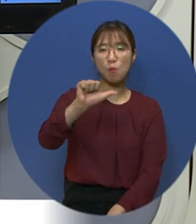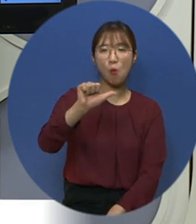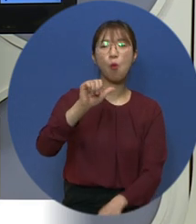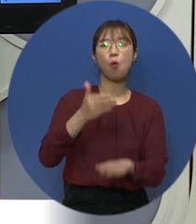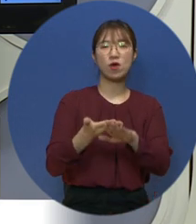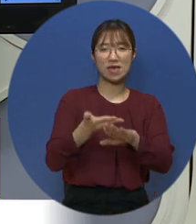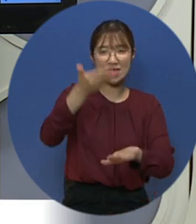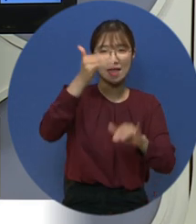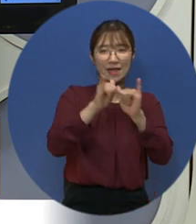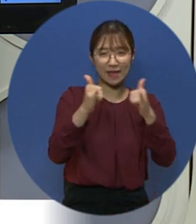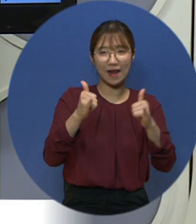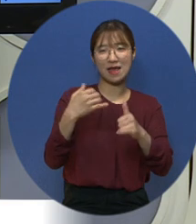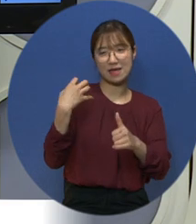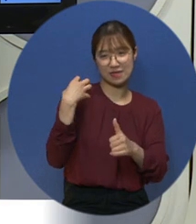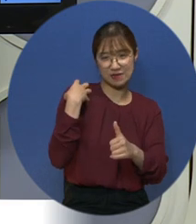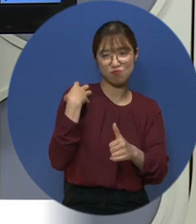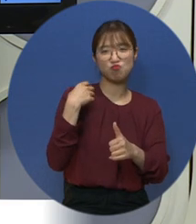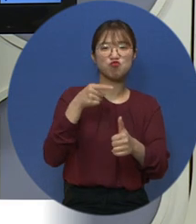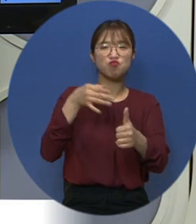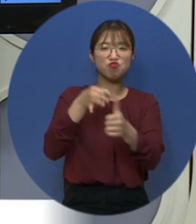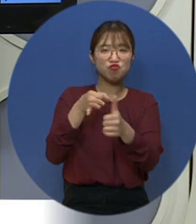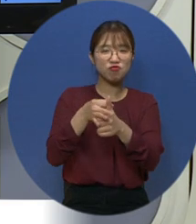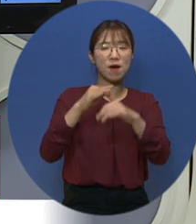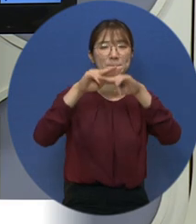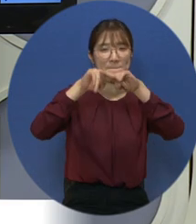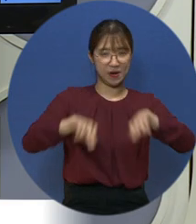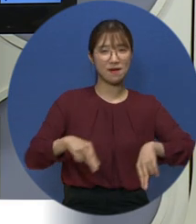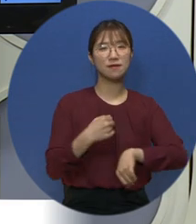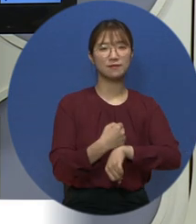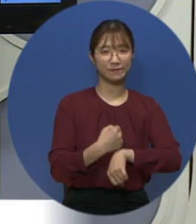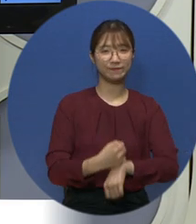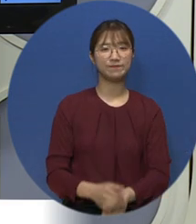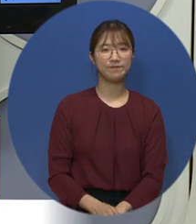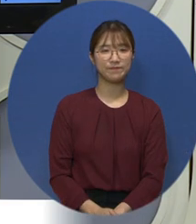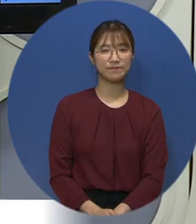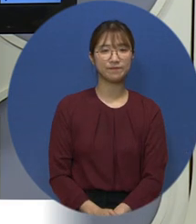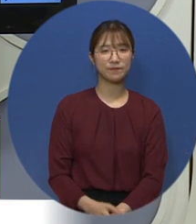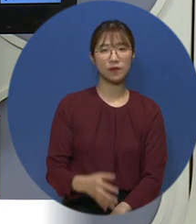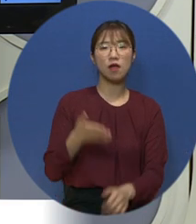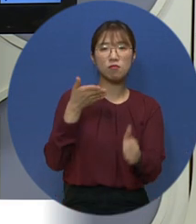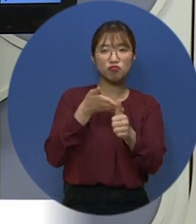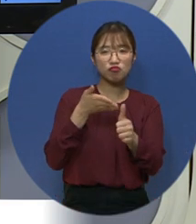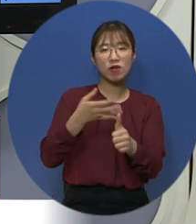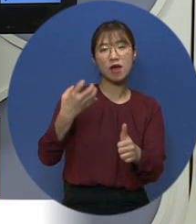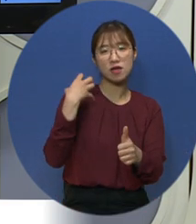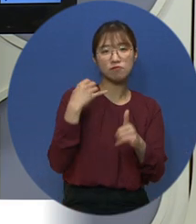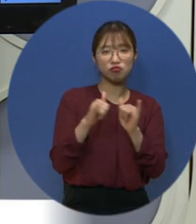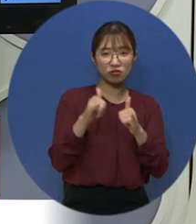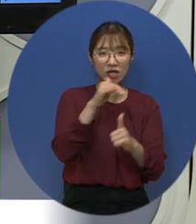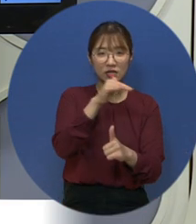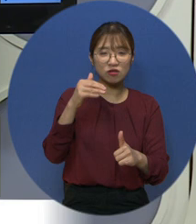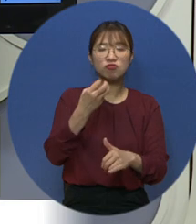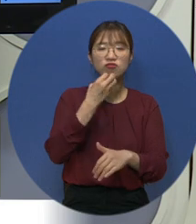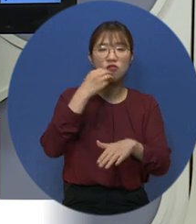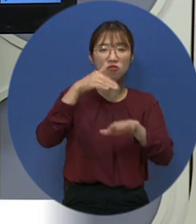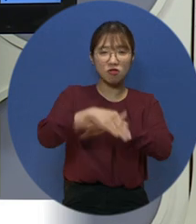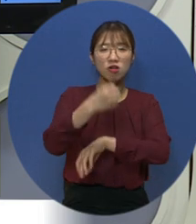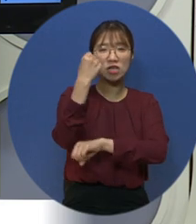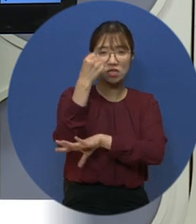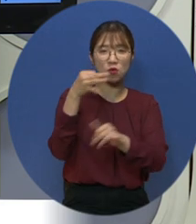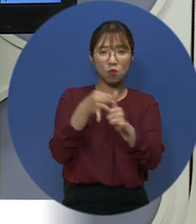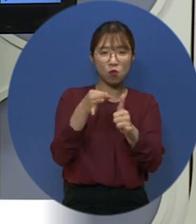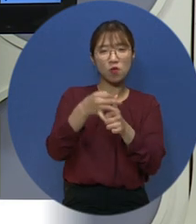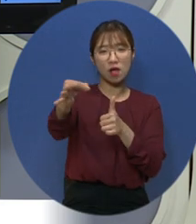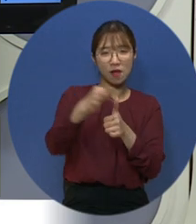부양 의무자 기존 을 단계적으로 폐지 합니다 부양 의무자 기준으로 서울 형 기초 보장 혜택을